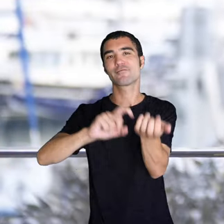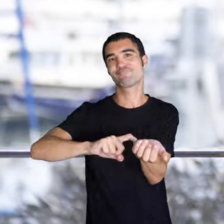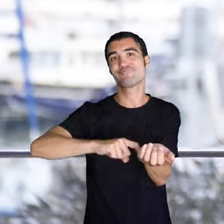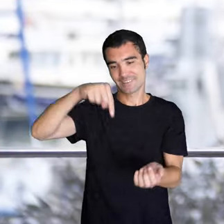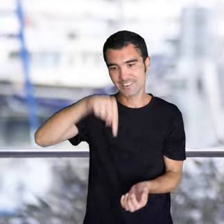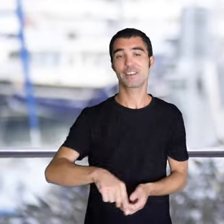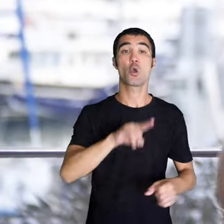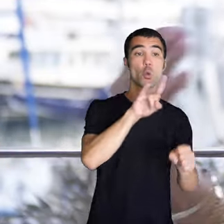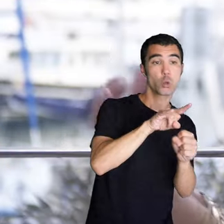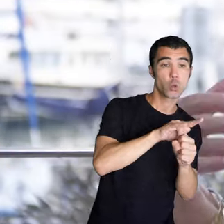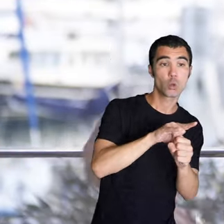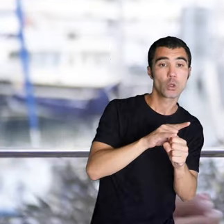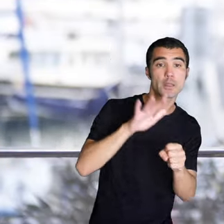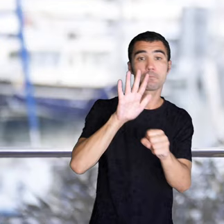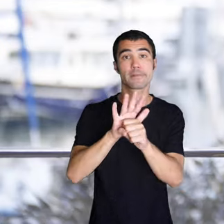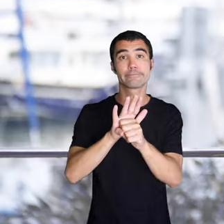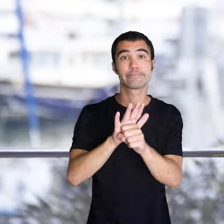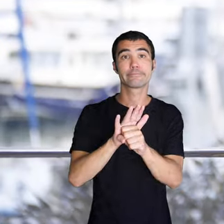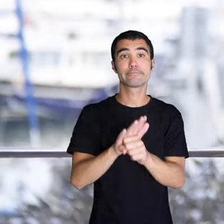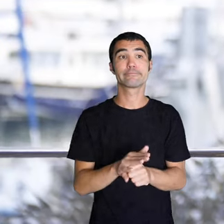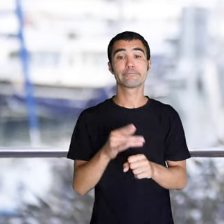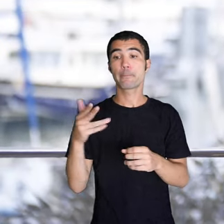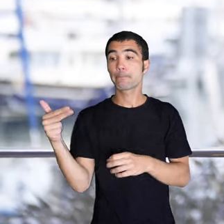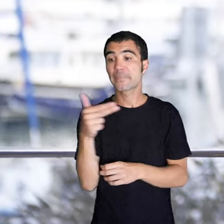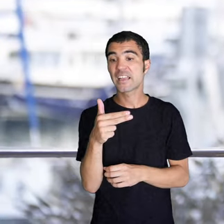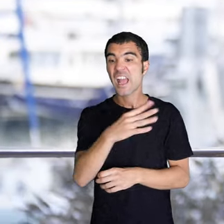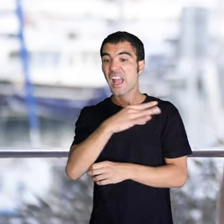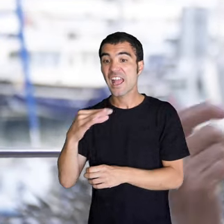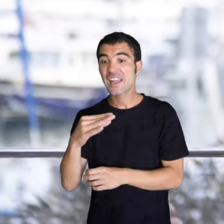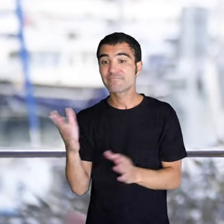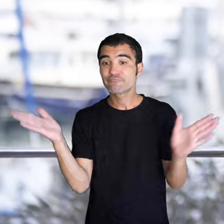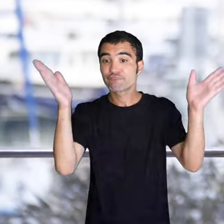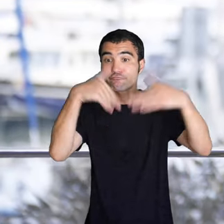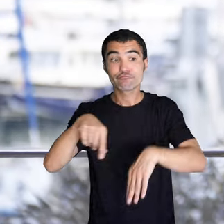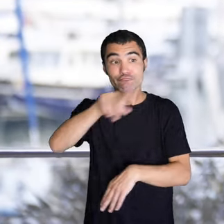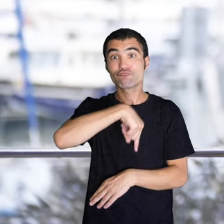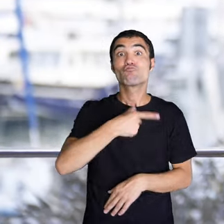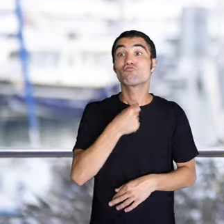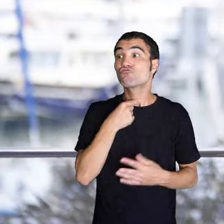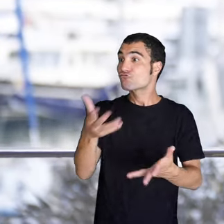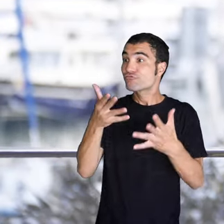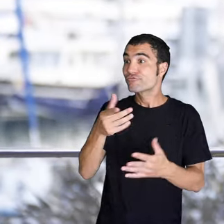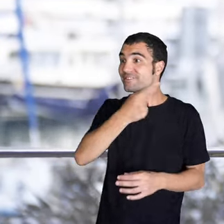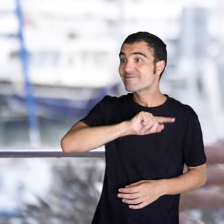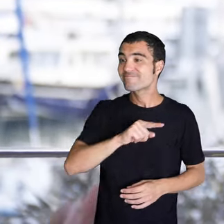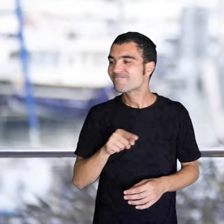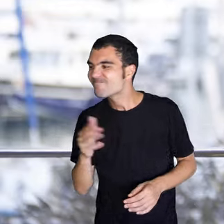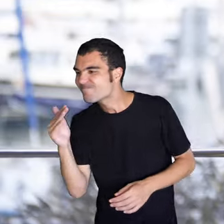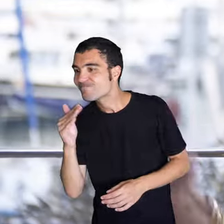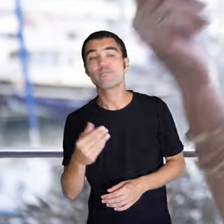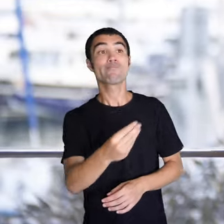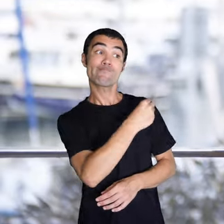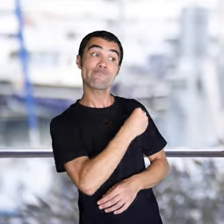exemple dilluns dimarts no hi havia segons quina classe de peix de calamars d'aquest de putera que és el que els agradava a ells ja ens